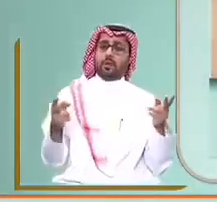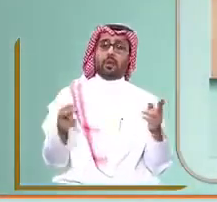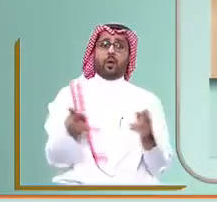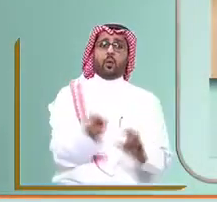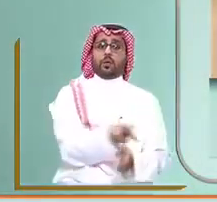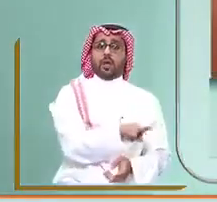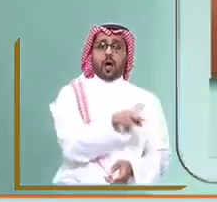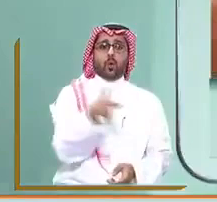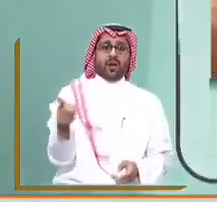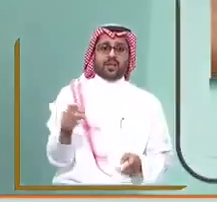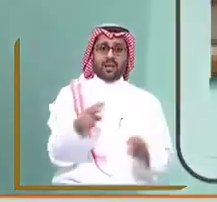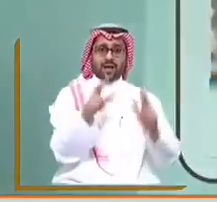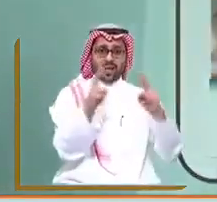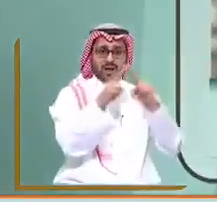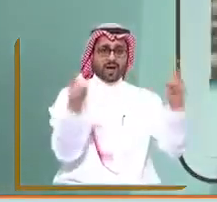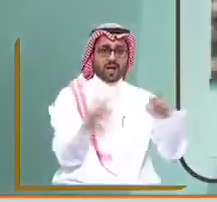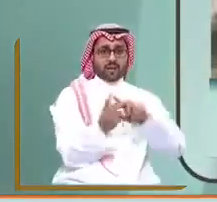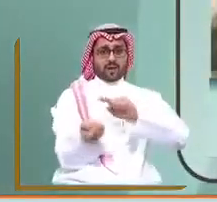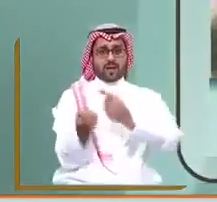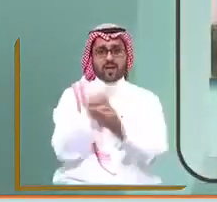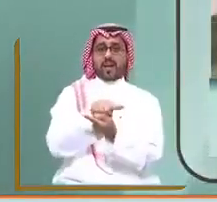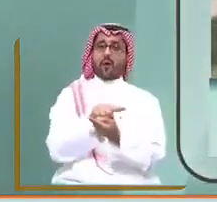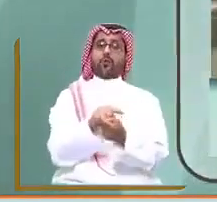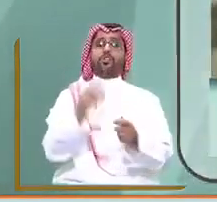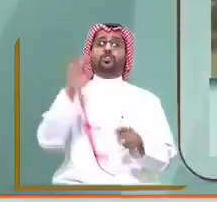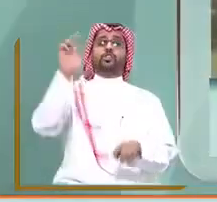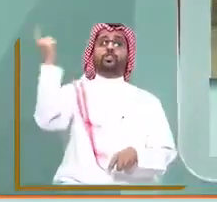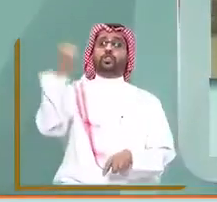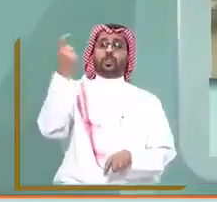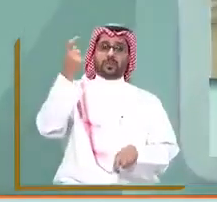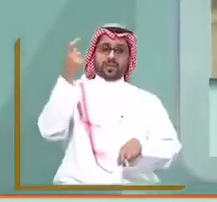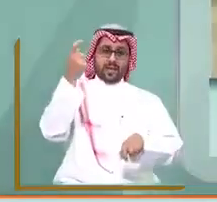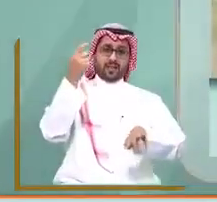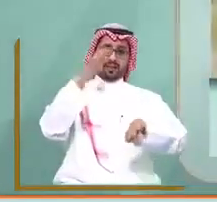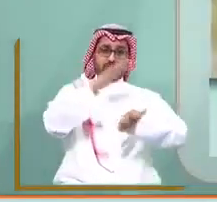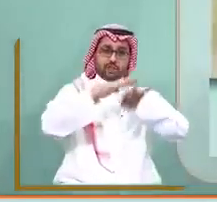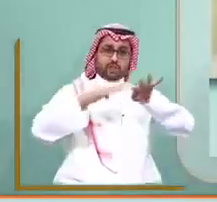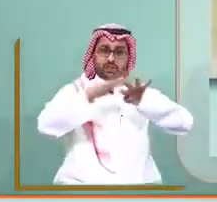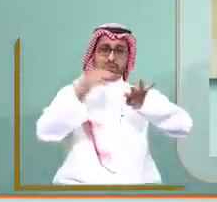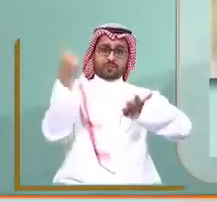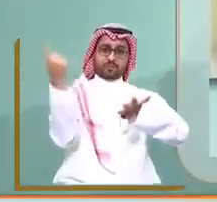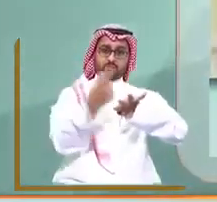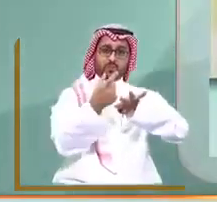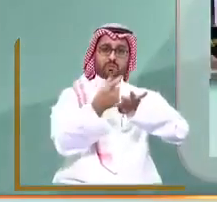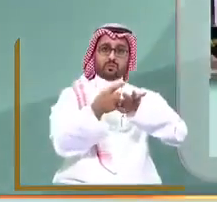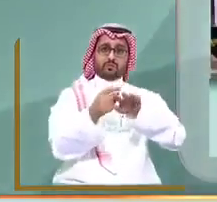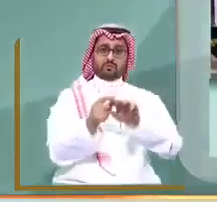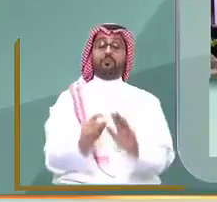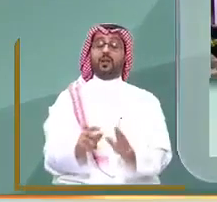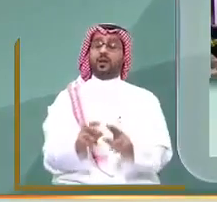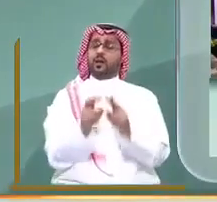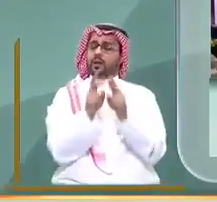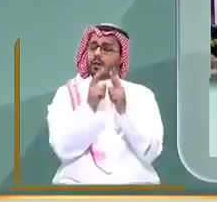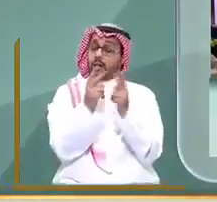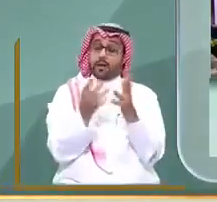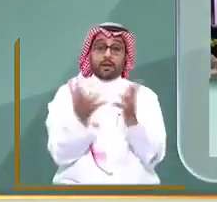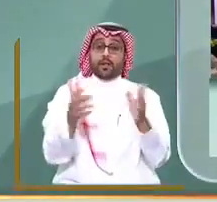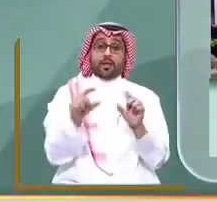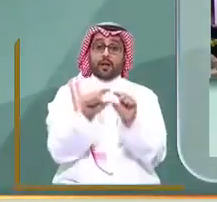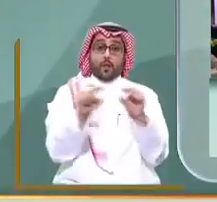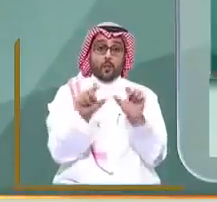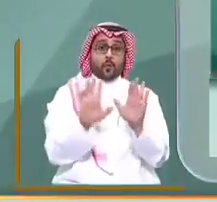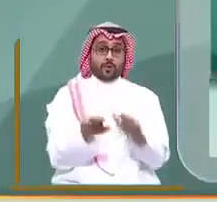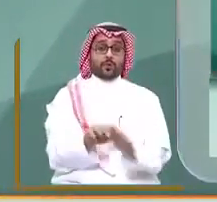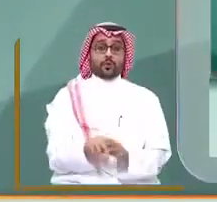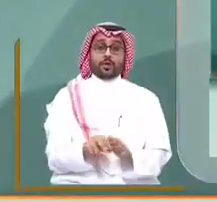تحولات الطاقة النظيفة، المدن الذكية، استعادة النظام البيئي، مستقبل التمويل. فهو يعني يبحث